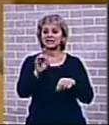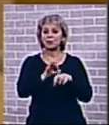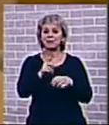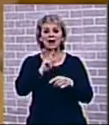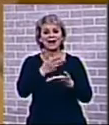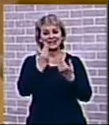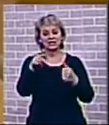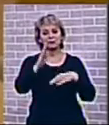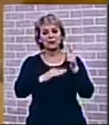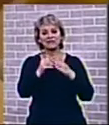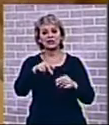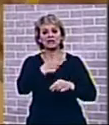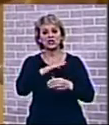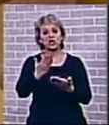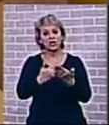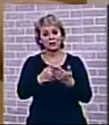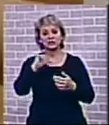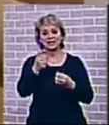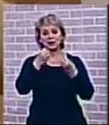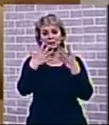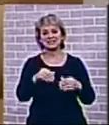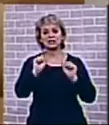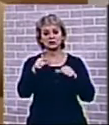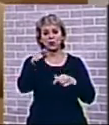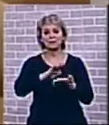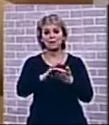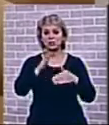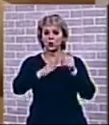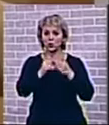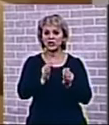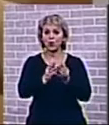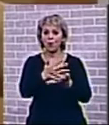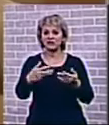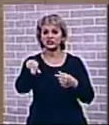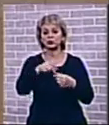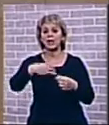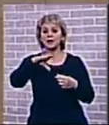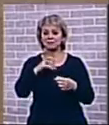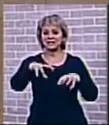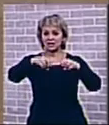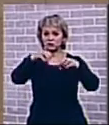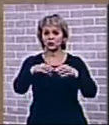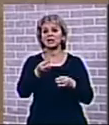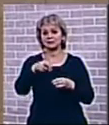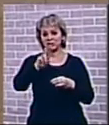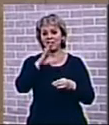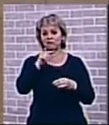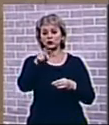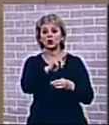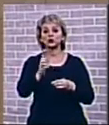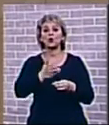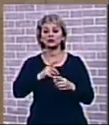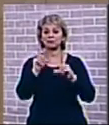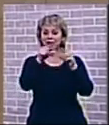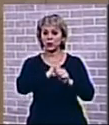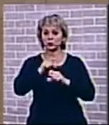еще нет. Для профилактики врачи рекомендуют самые простые способы – мыть руки, овощи и фрукты, пить кипяченую и бутилированную воду. А тем, кто